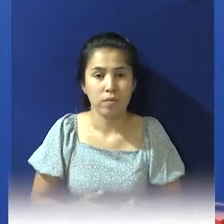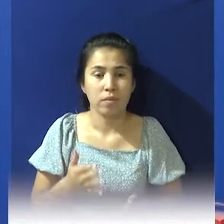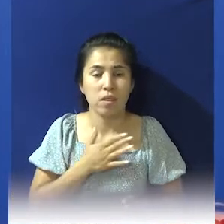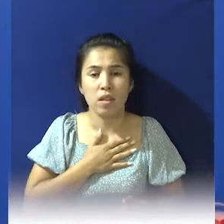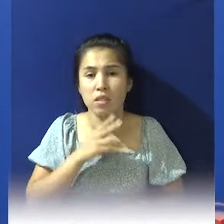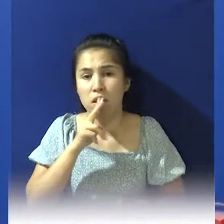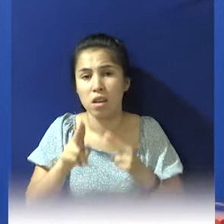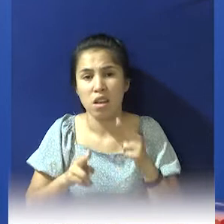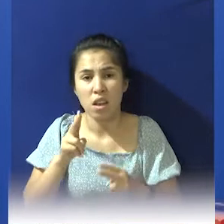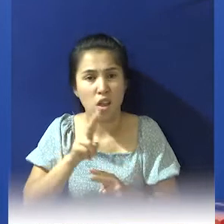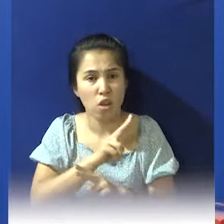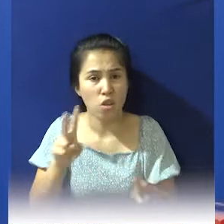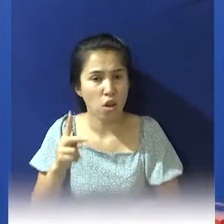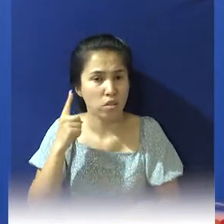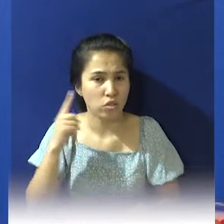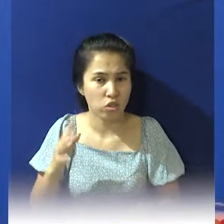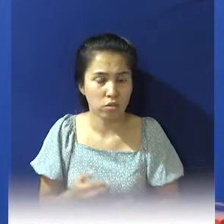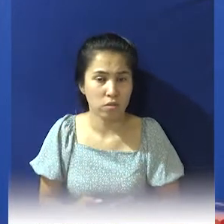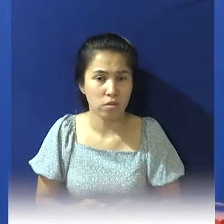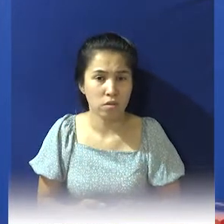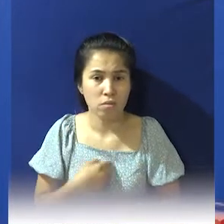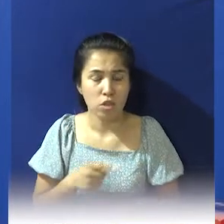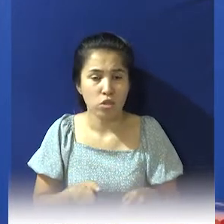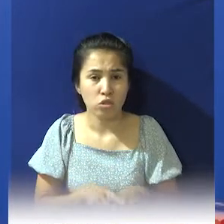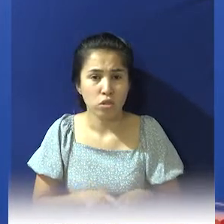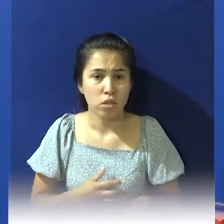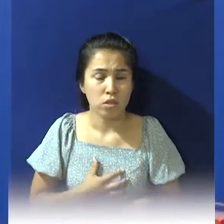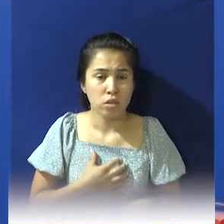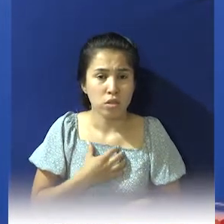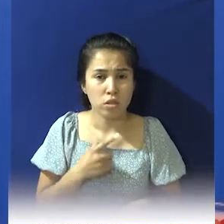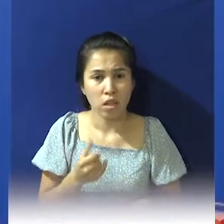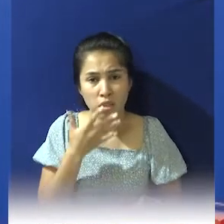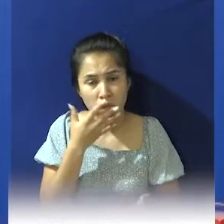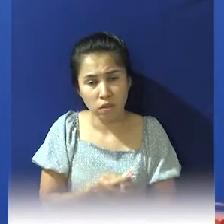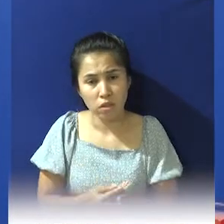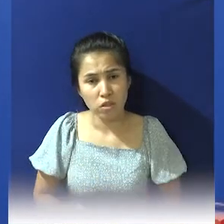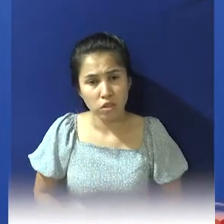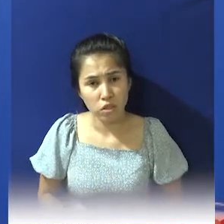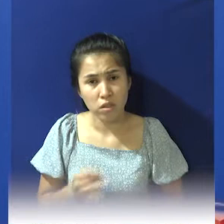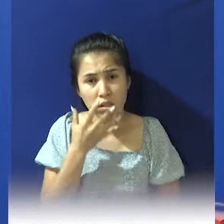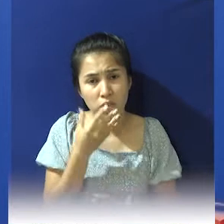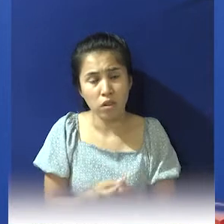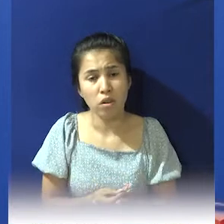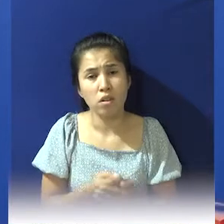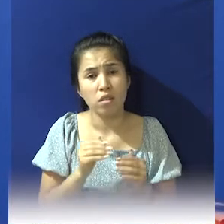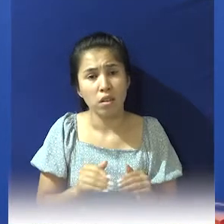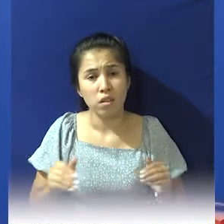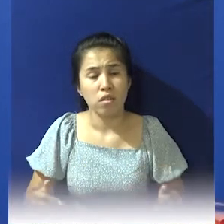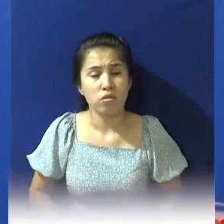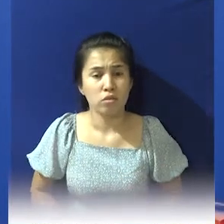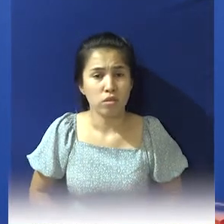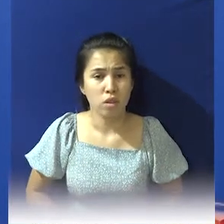Поставляем мы столько, сколько заказывает продавец. Определенного дележа по магазинам у нас нет. В запасе на нашем складе имеется 100